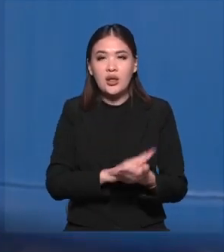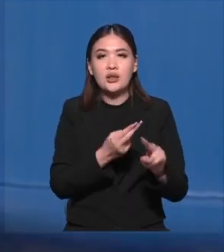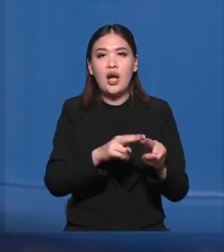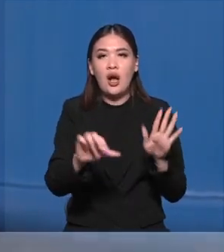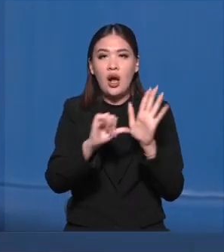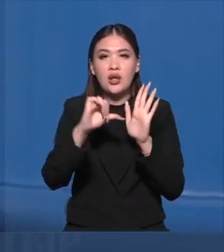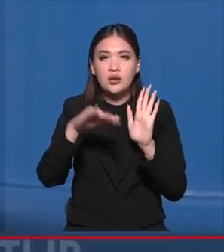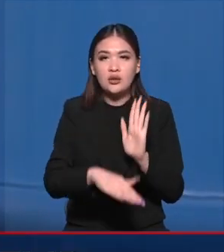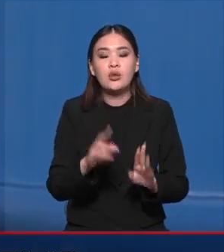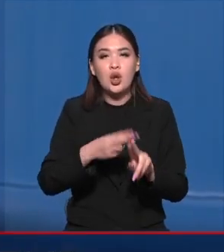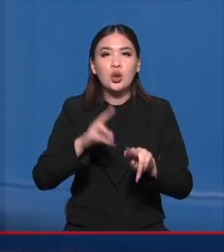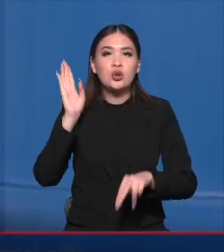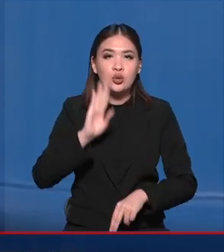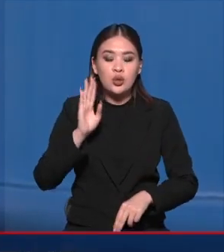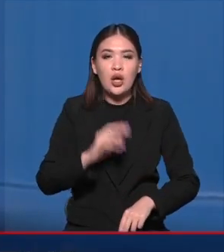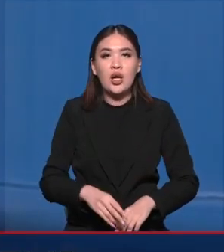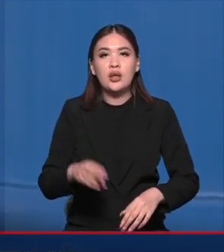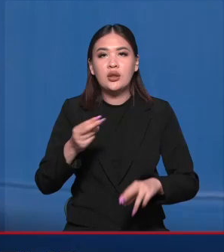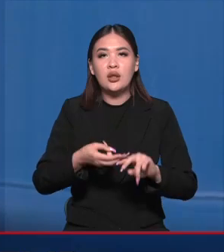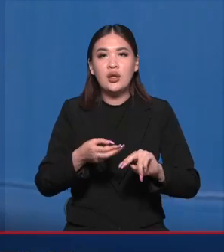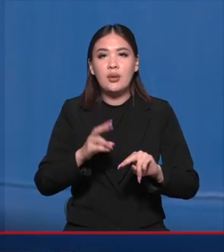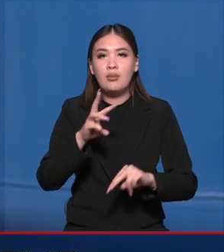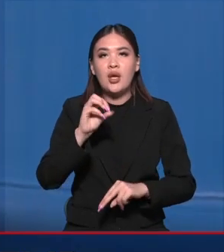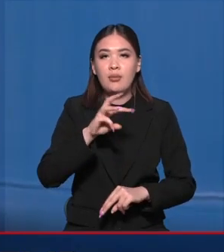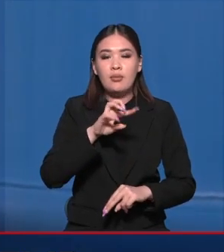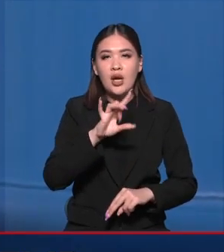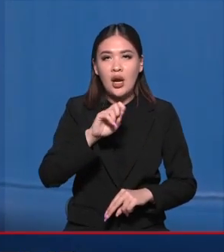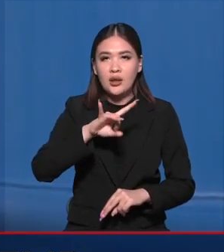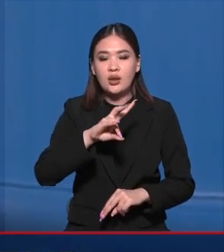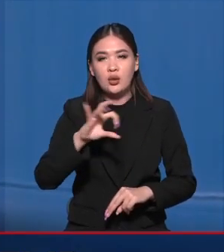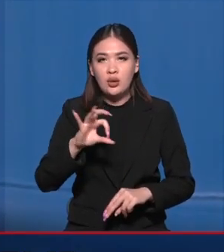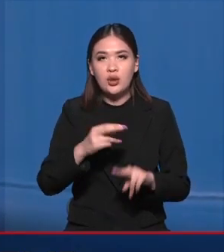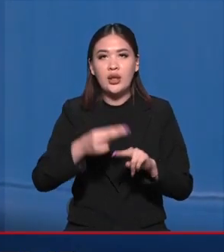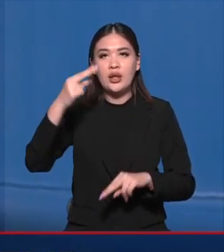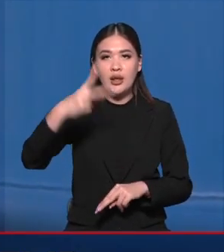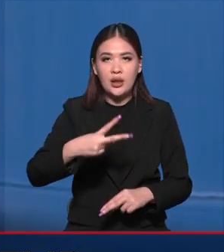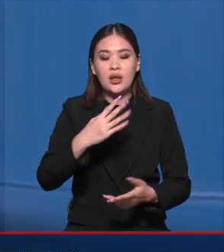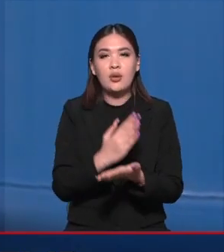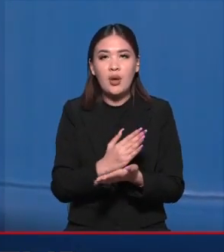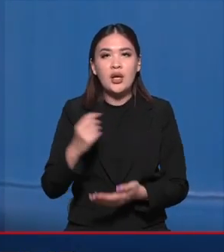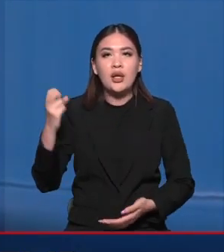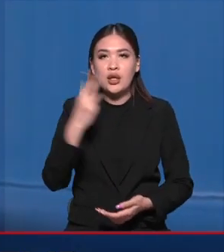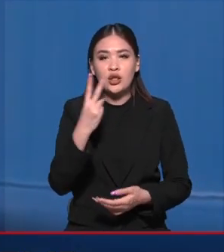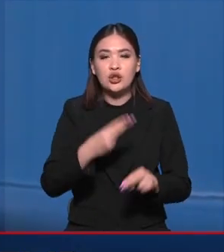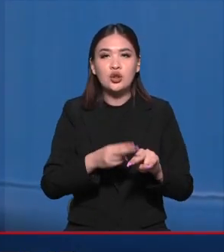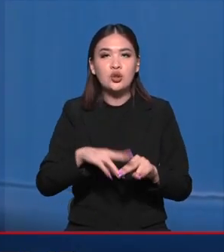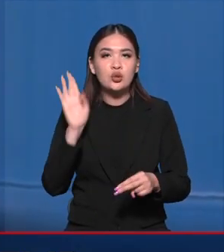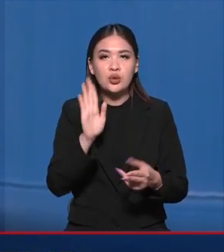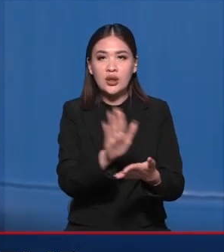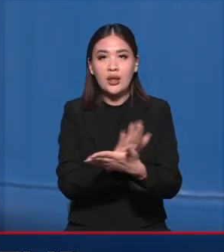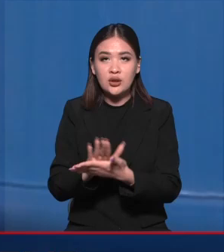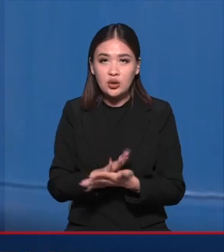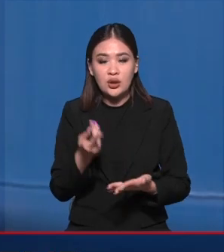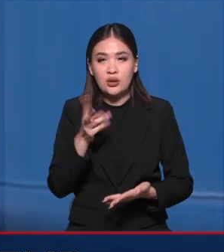6000 текше метр су тұштады. Су тұштатын мембраналық сүзгінің өзі екі кезеңнен тұрады. Екінші кезеңі суды бордан тазарту үшін керек.